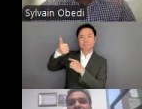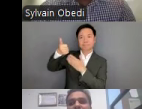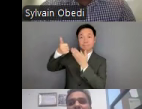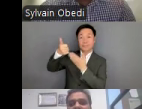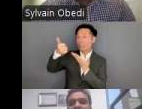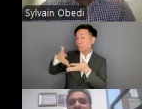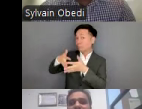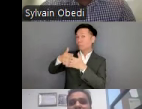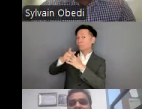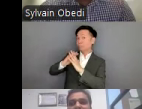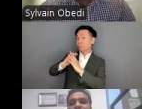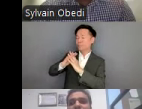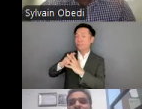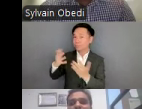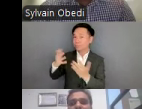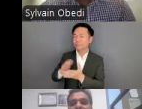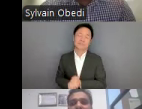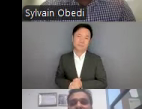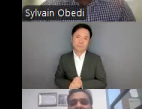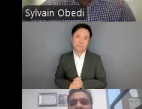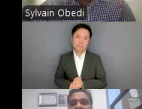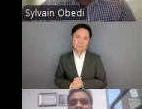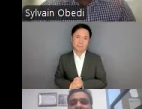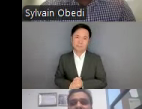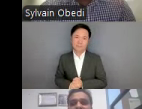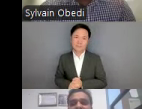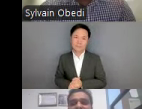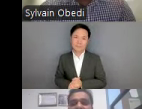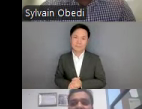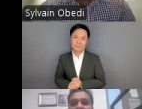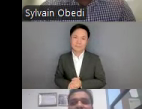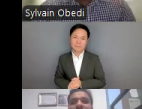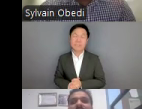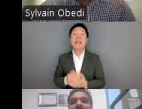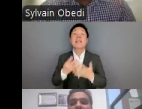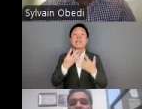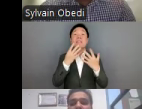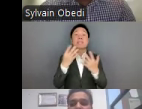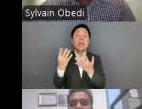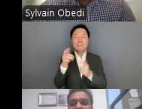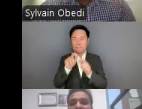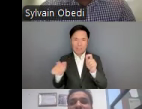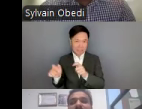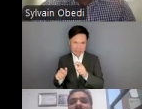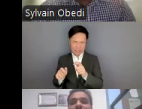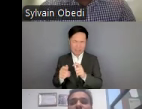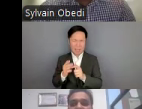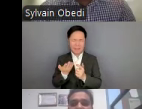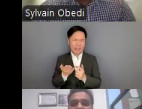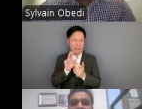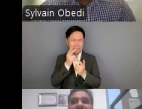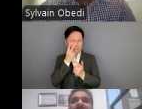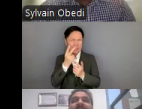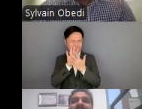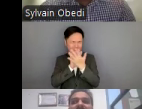established and إلى operated منظمة by the قد visually impaired and بدأت partially sighted, blind and partially sighted youth وذلك to the age 16 to للمكفوفين